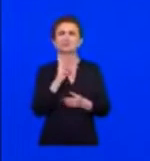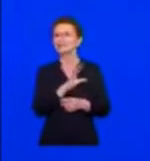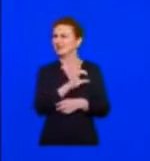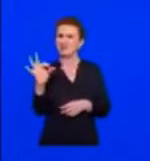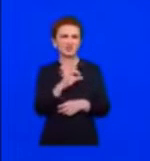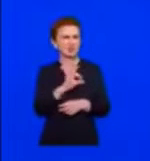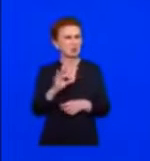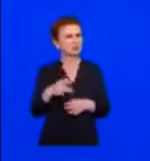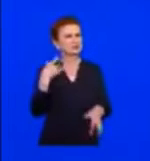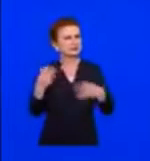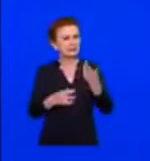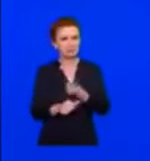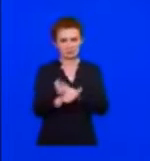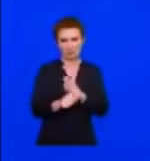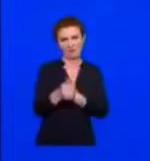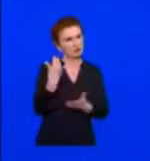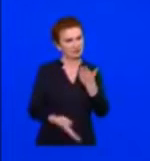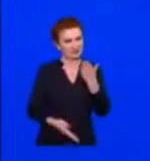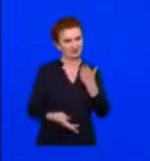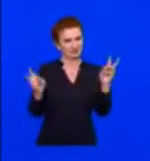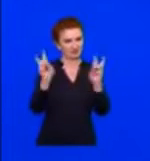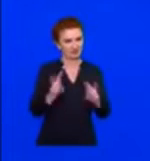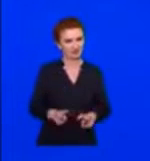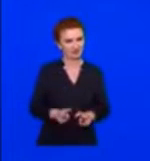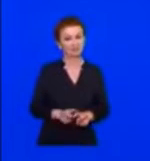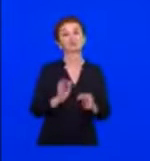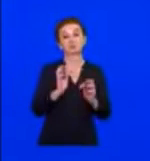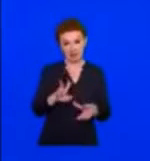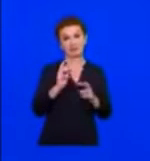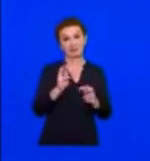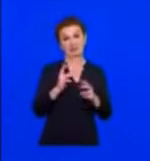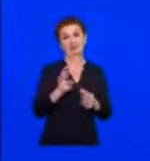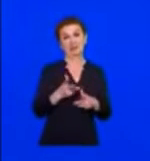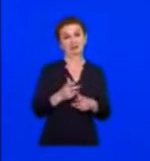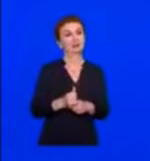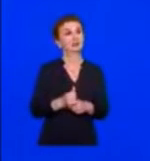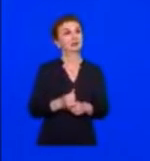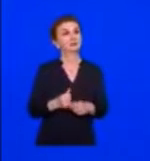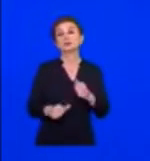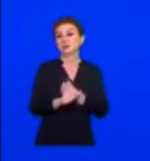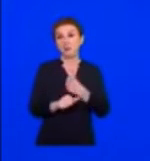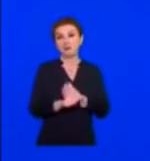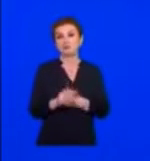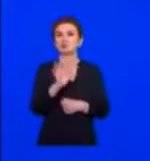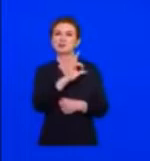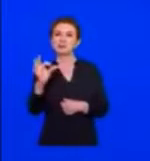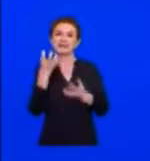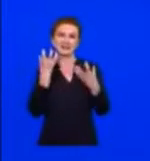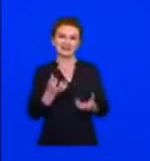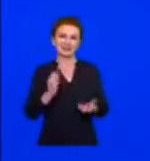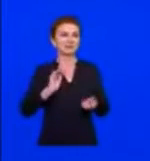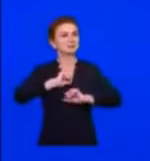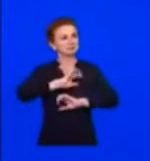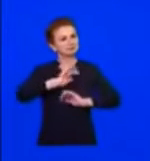tym kryzysie, a więc odpowiedź jest jednoznacznie tak, po trzykroć tak, ponieważ w szczególności chcemy chronić